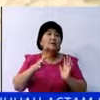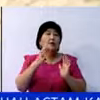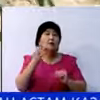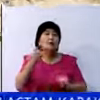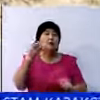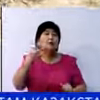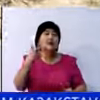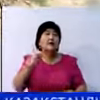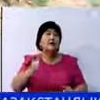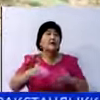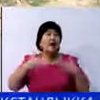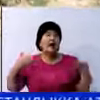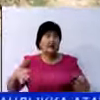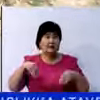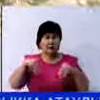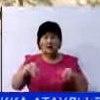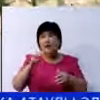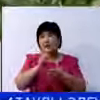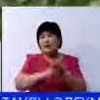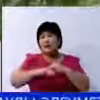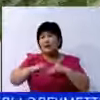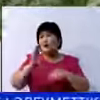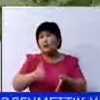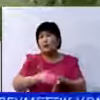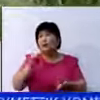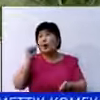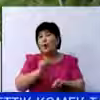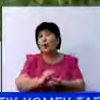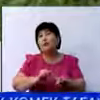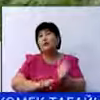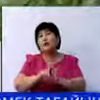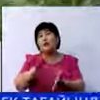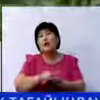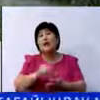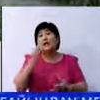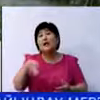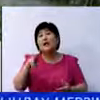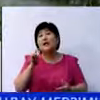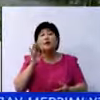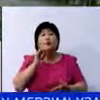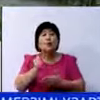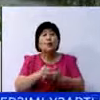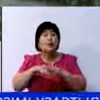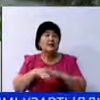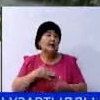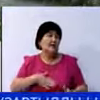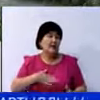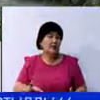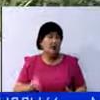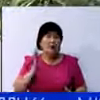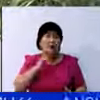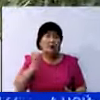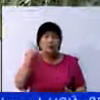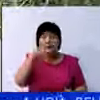8432 гектарға артық егілген. Салдарынан алқапқа су жетпей құрғақшылық орын алуда. Шардара су қоймасындағы жағдайда мәз емес. Су өткен